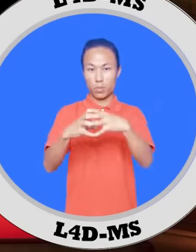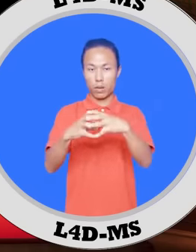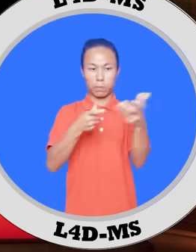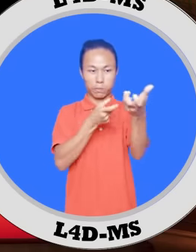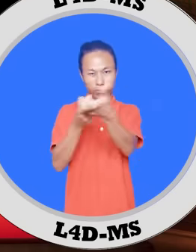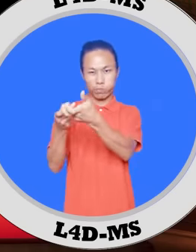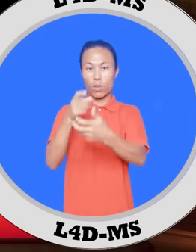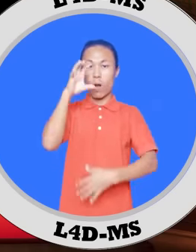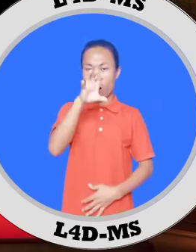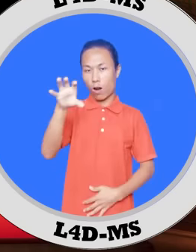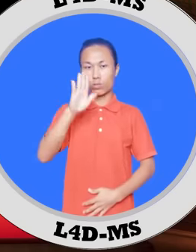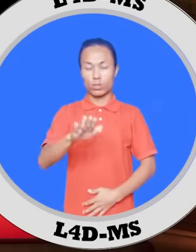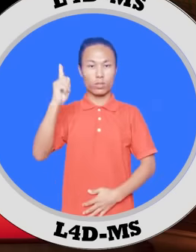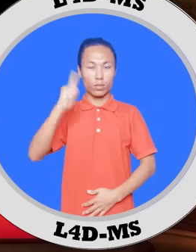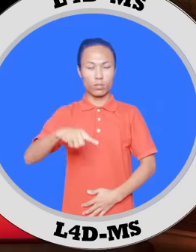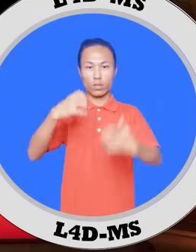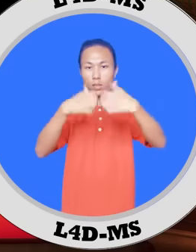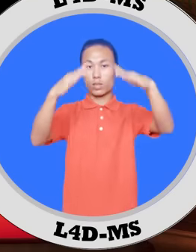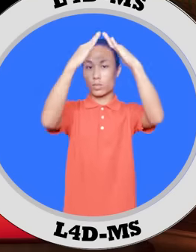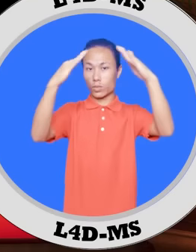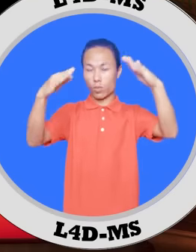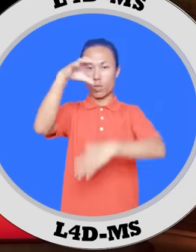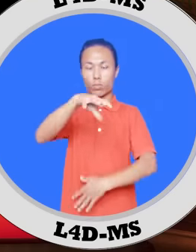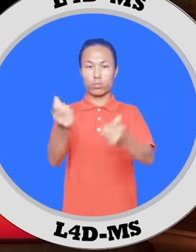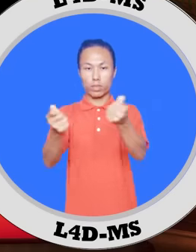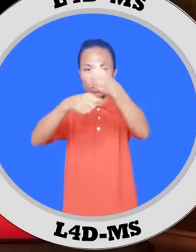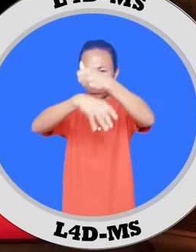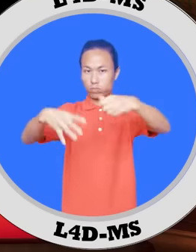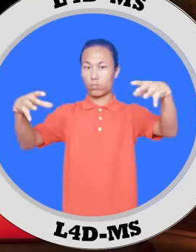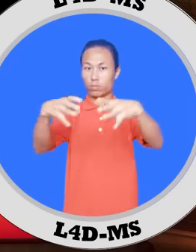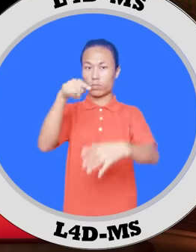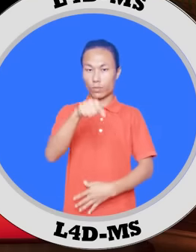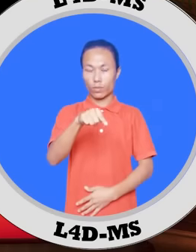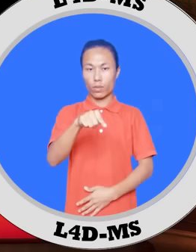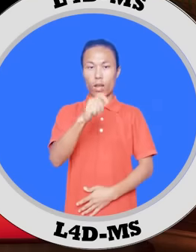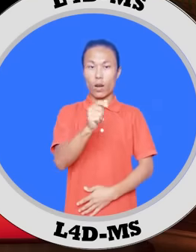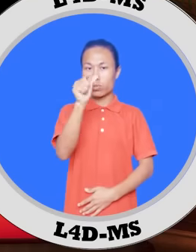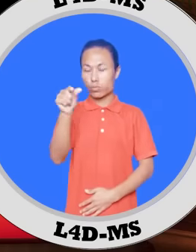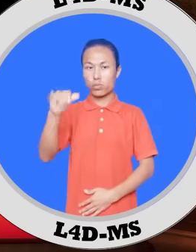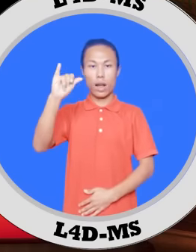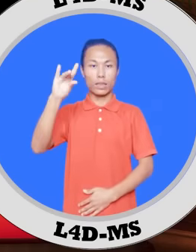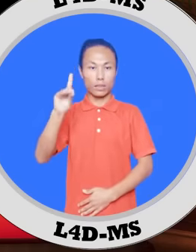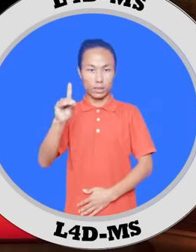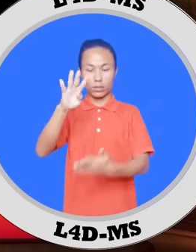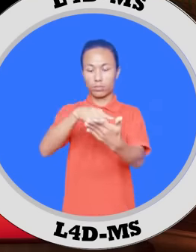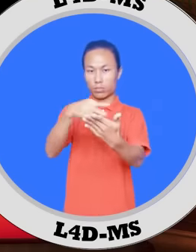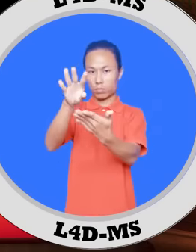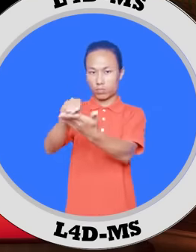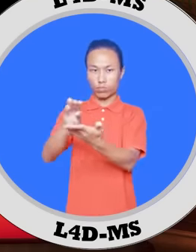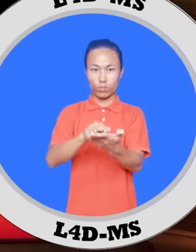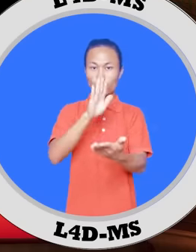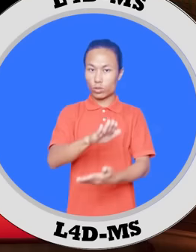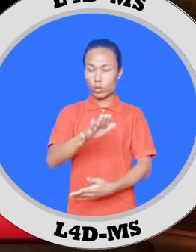အကြမ်းဖက်စစ်တပ်ကလက်နက်နဲ့ချင်းချောက်ဖိနှိပ်နေတာစစ်မှုဇုံစီမံခန့်ခွဲရေးကော်မတီက2024ခုနှစ်ဩဂတ်လထဲမှာ